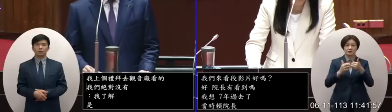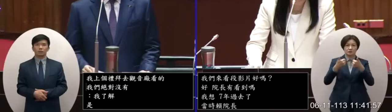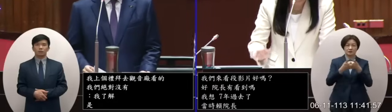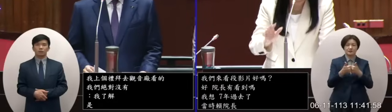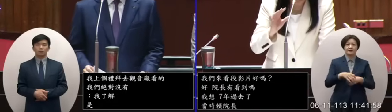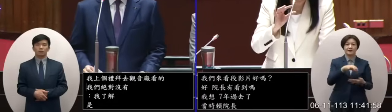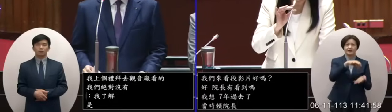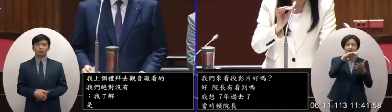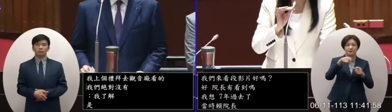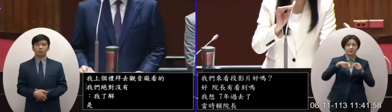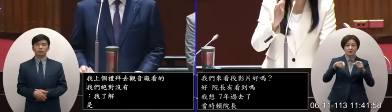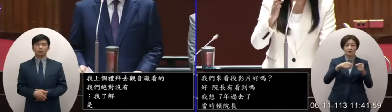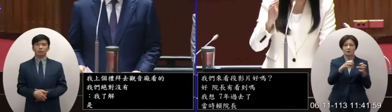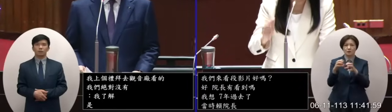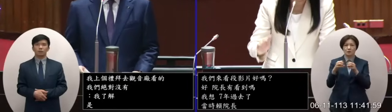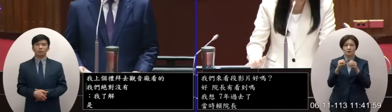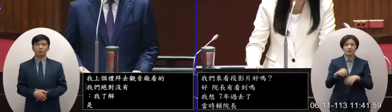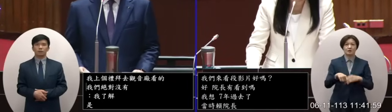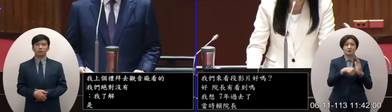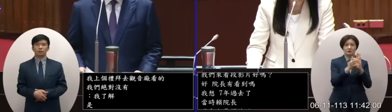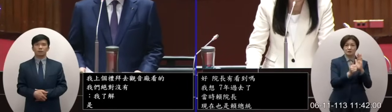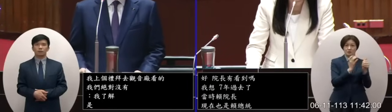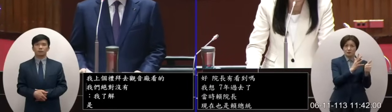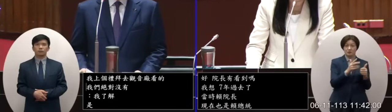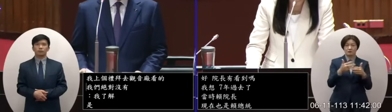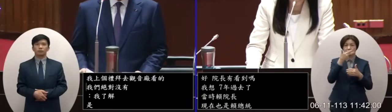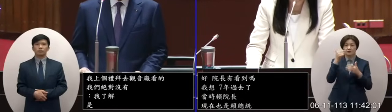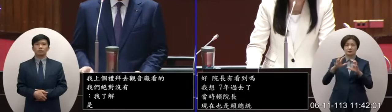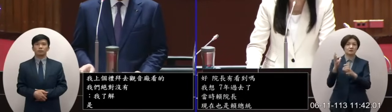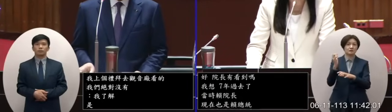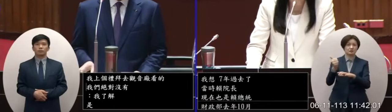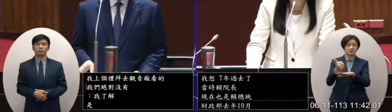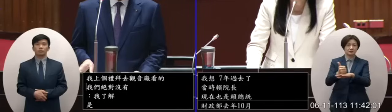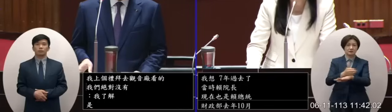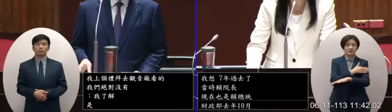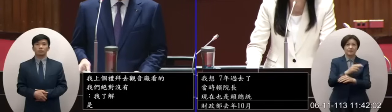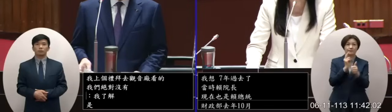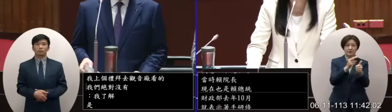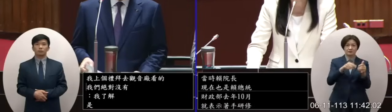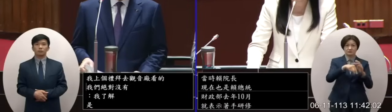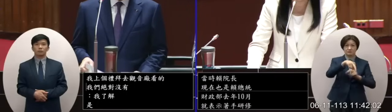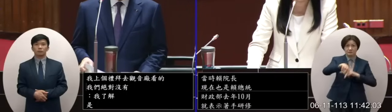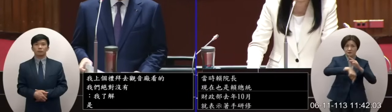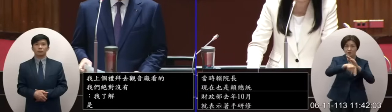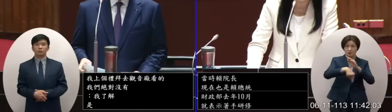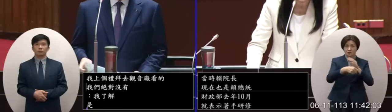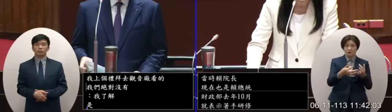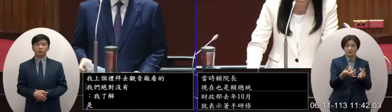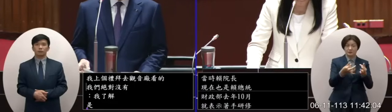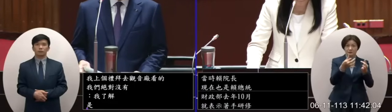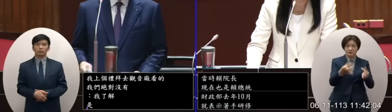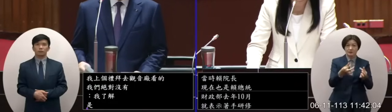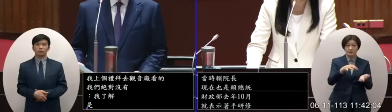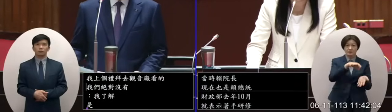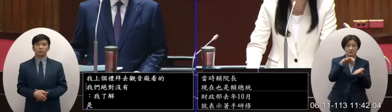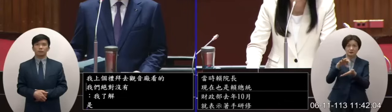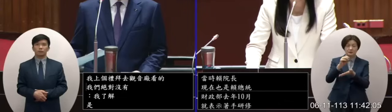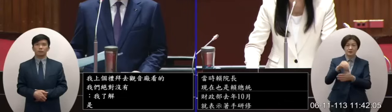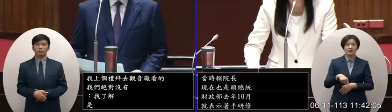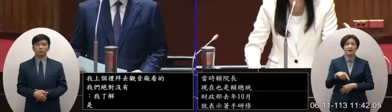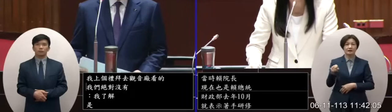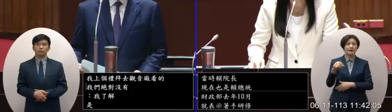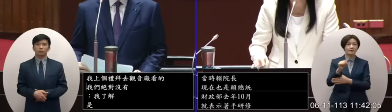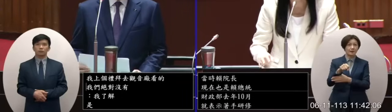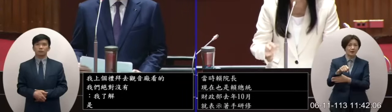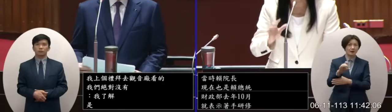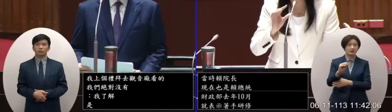委员提案的版本那我想请教院长，赖总统上任之后有没有指示行政院要尽速来推动行政院的版本那来实现他的承诺，目